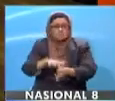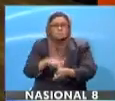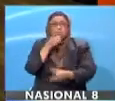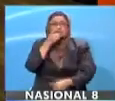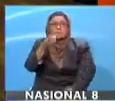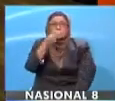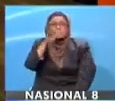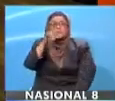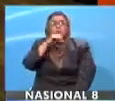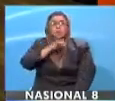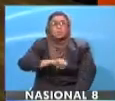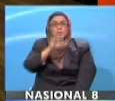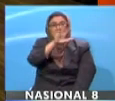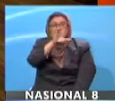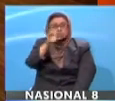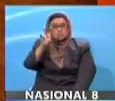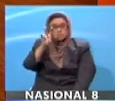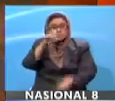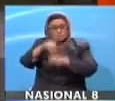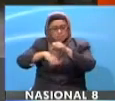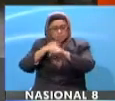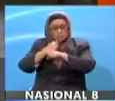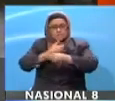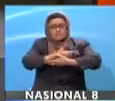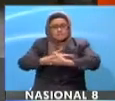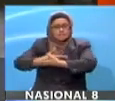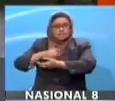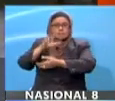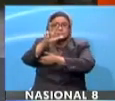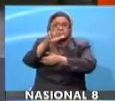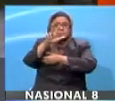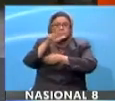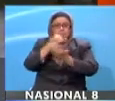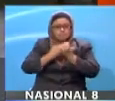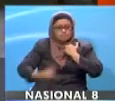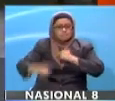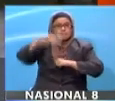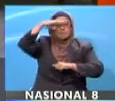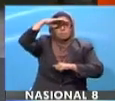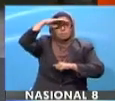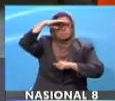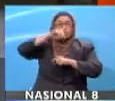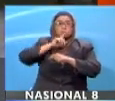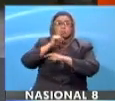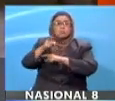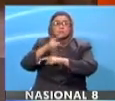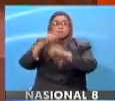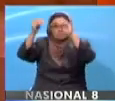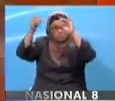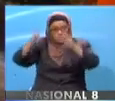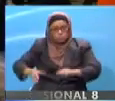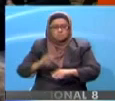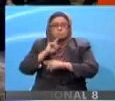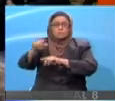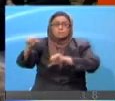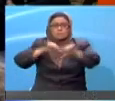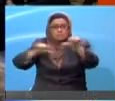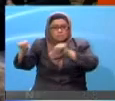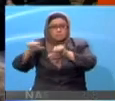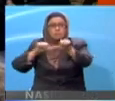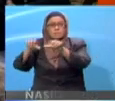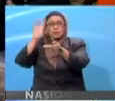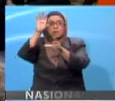tahun mempunyai 3 orang anak. Berasal dari Johor, Allahyarham yang juga seorang guru sangat aktif dalam